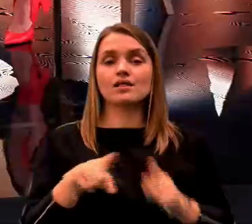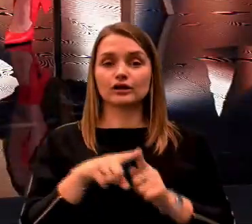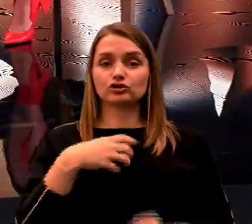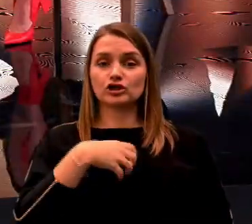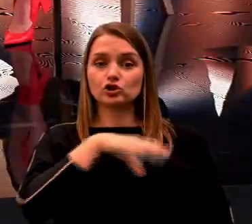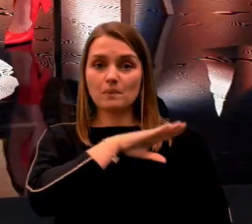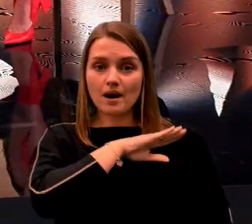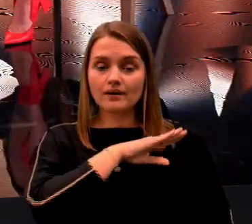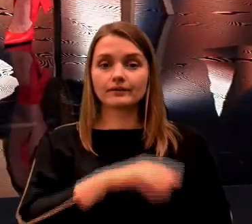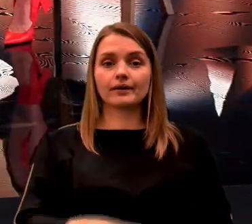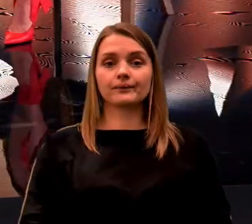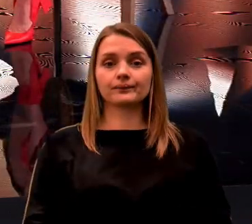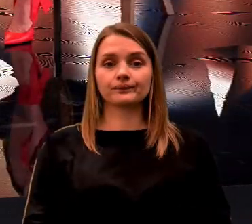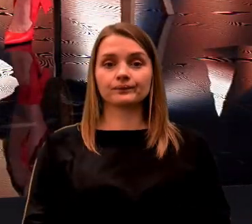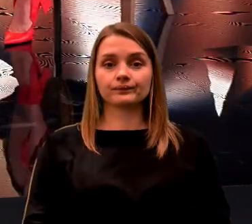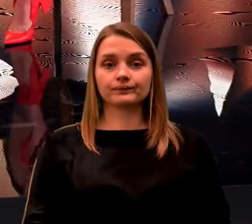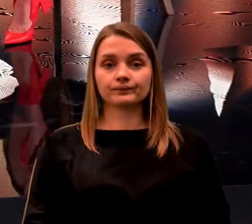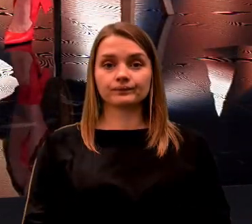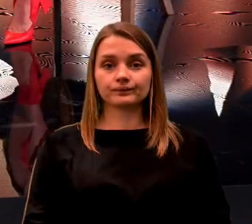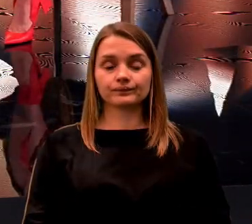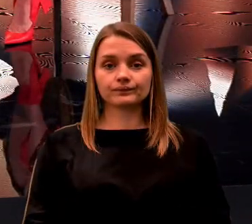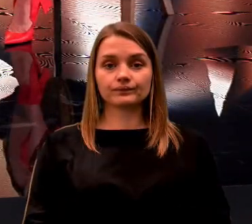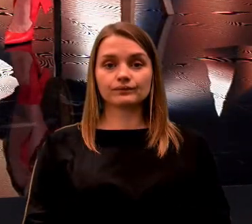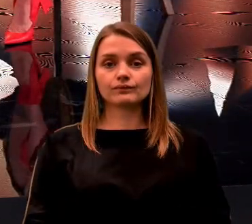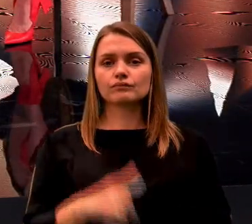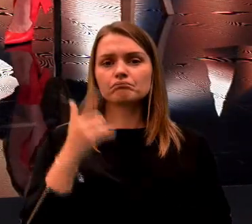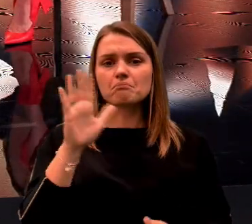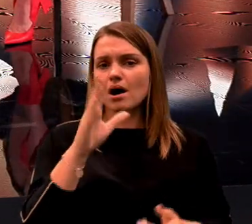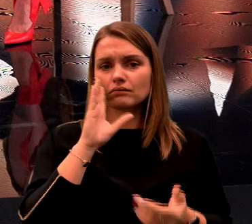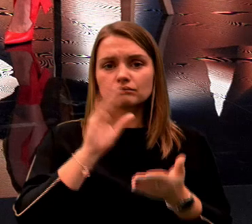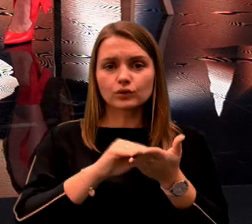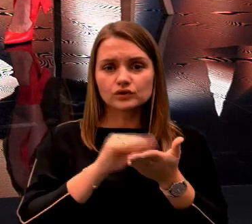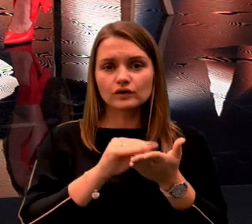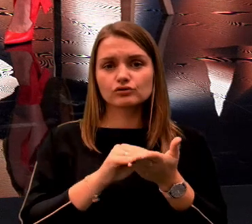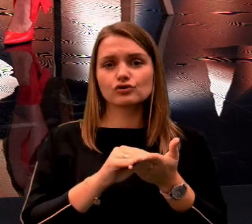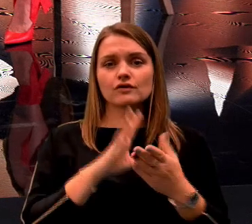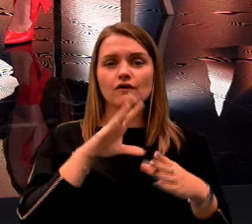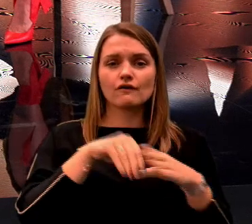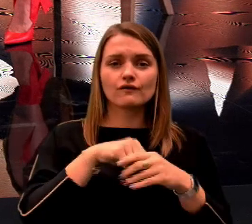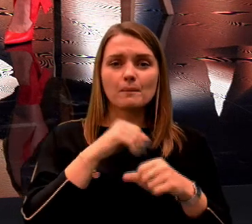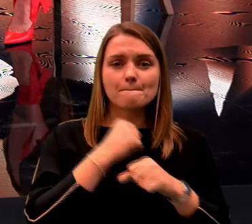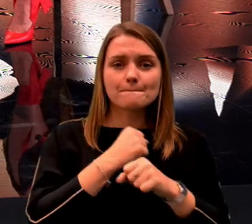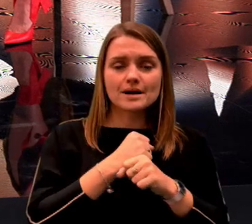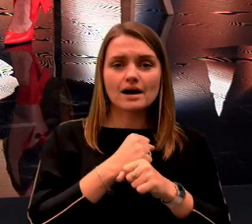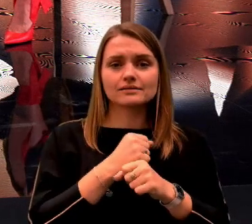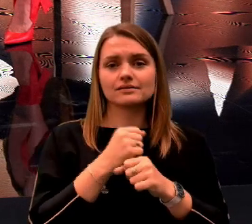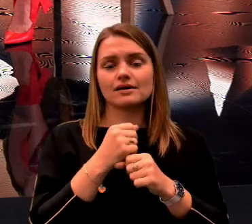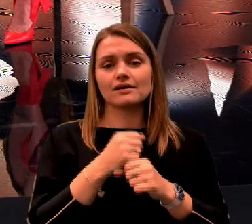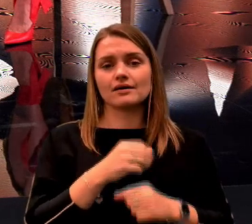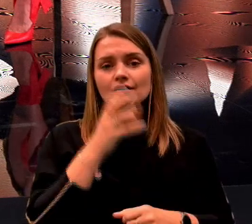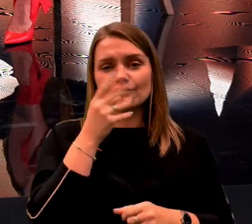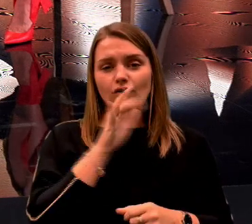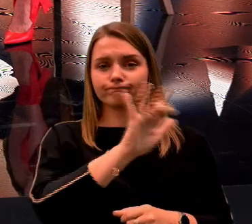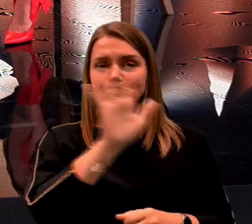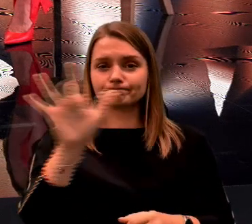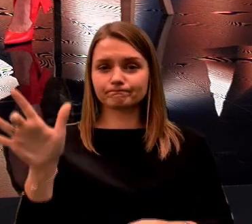więc takie skrajnie dwa temperamenty. Doświadczyłeś w tych korporacjach, w tych krajach. No i tutaj